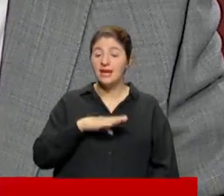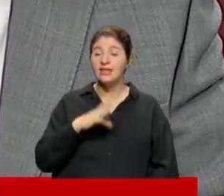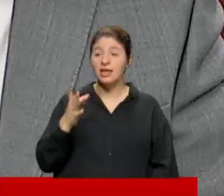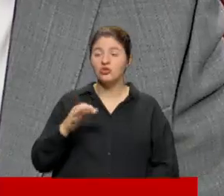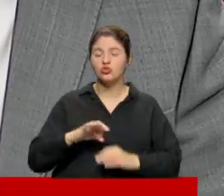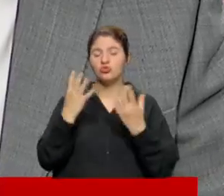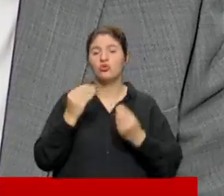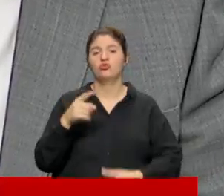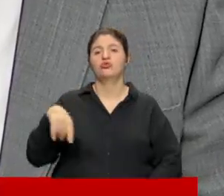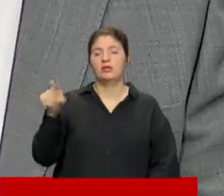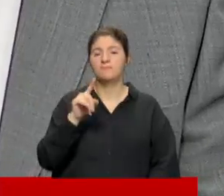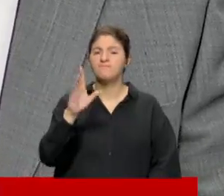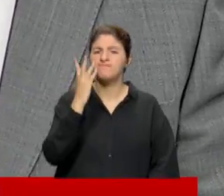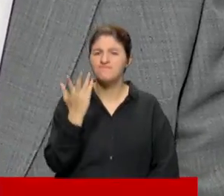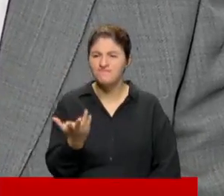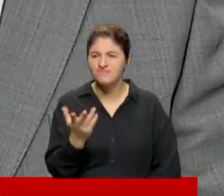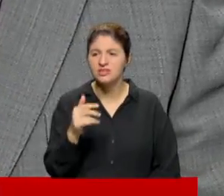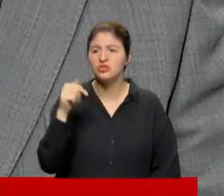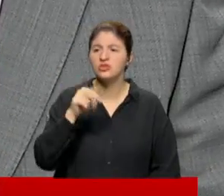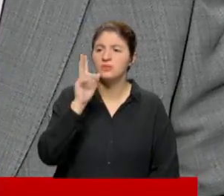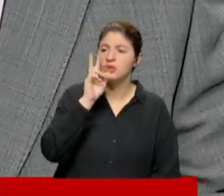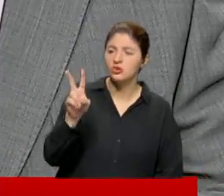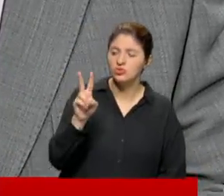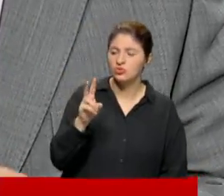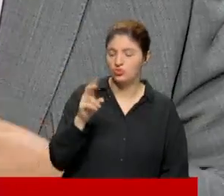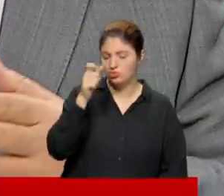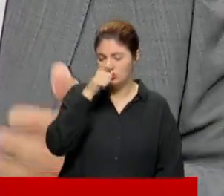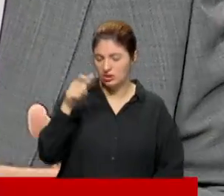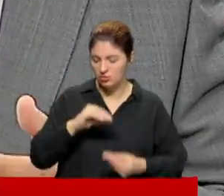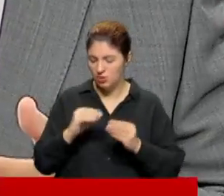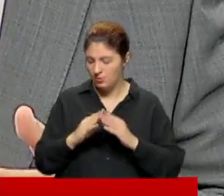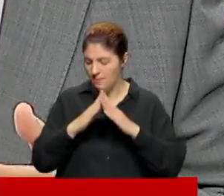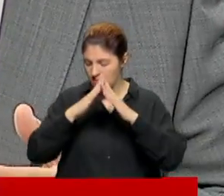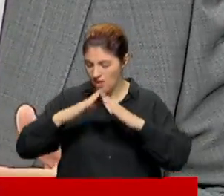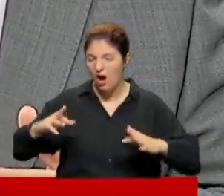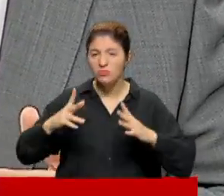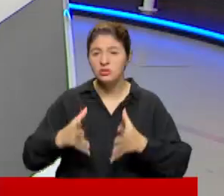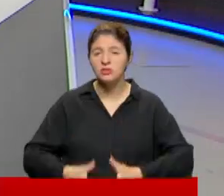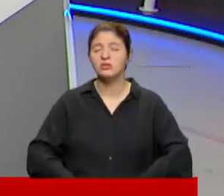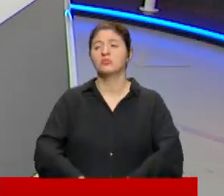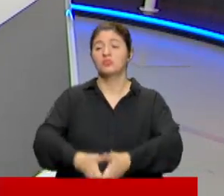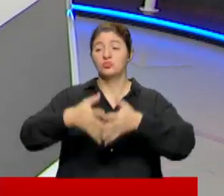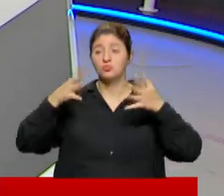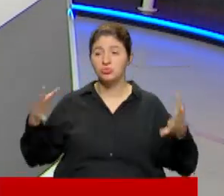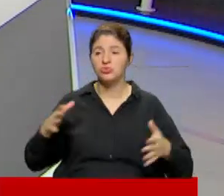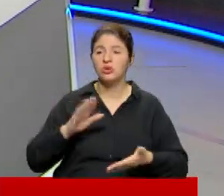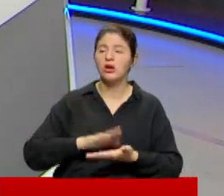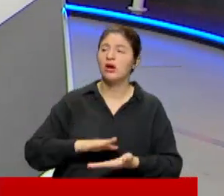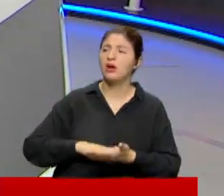Derman olsunlar yani şu an bakıyorsunuz ülkede sorunlar dağ gibi büyümüş